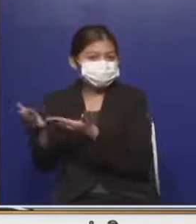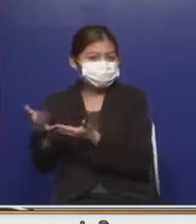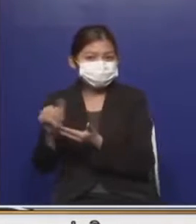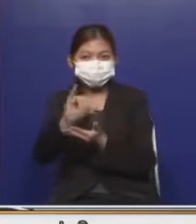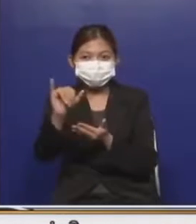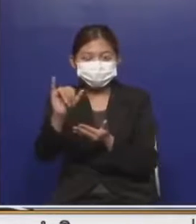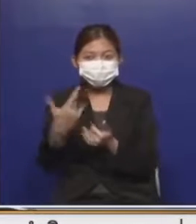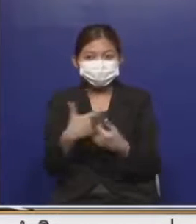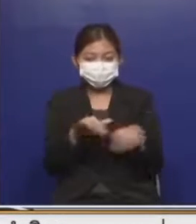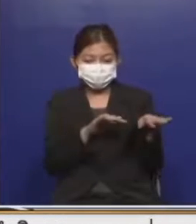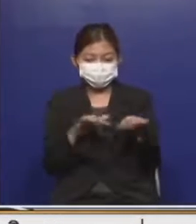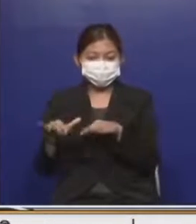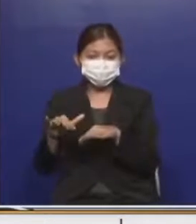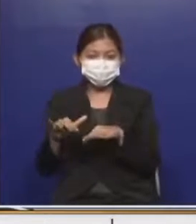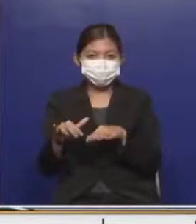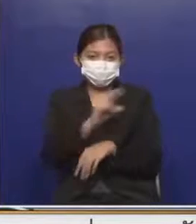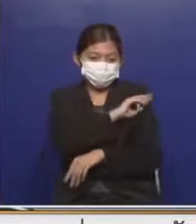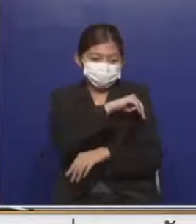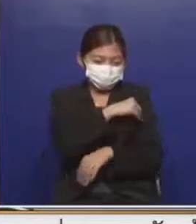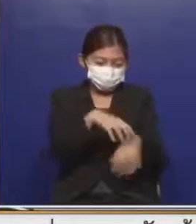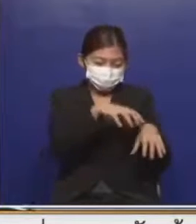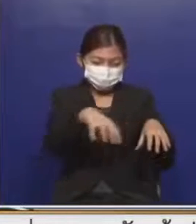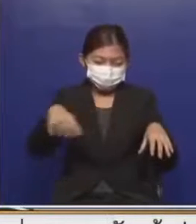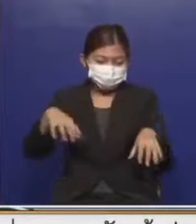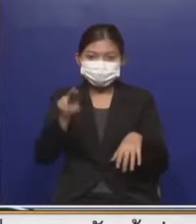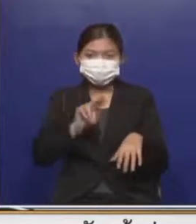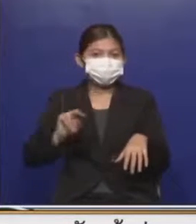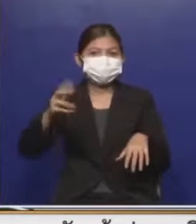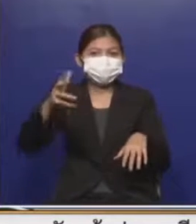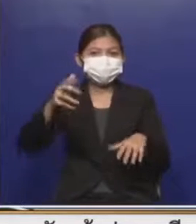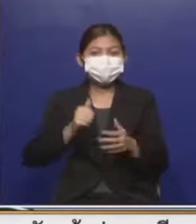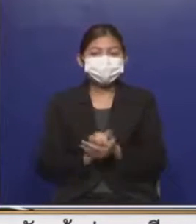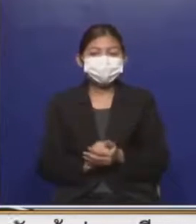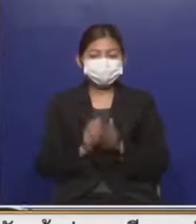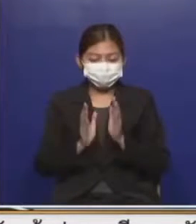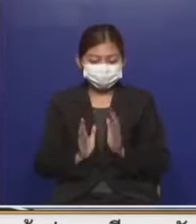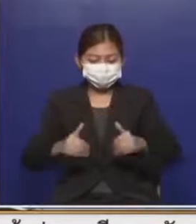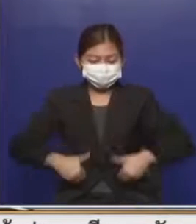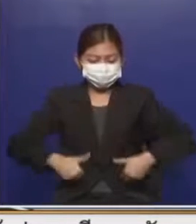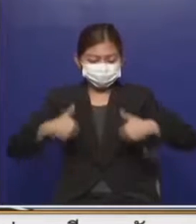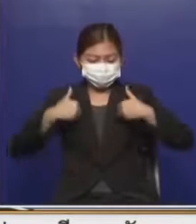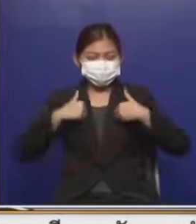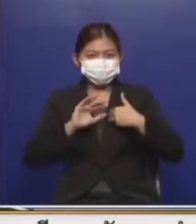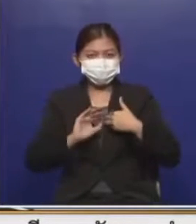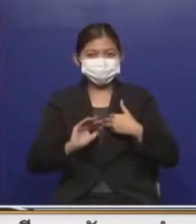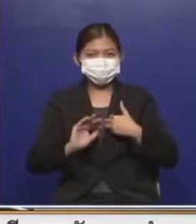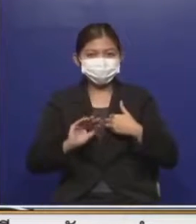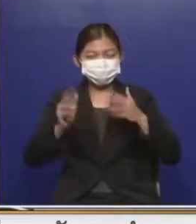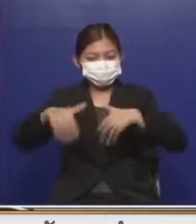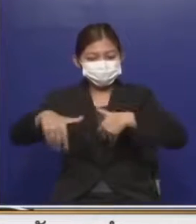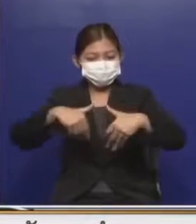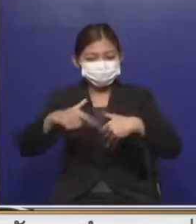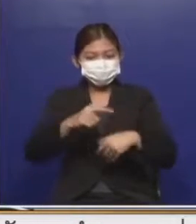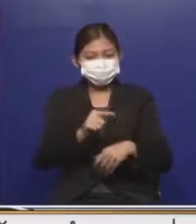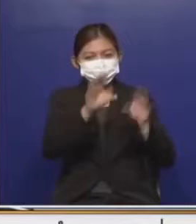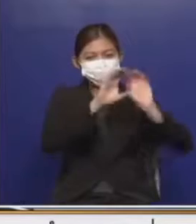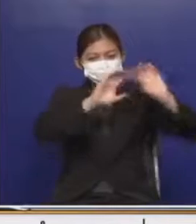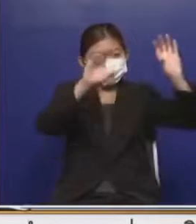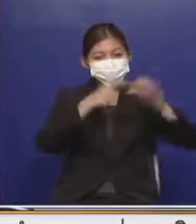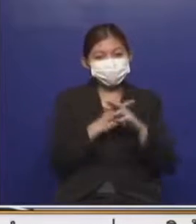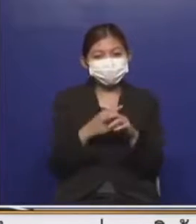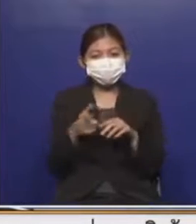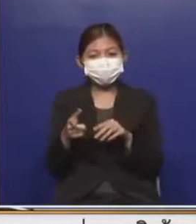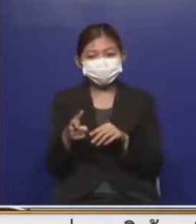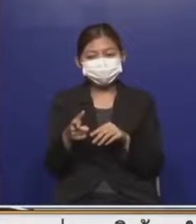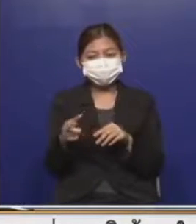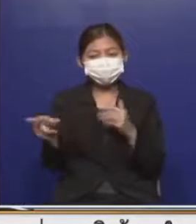านพยาบาลไม่ได้ใช้กับชีวิตของประชาชนรัฐบาลนี้เอามาลอเลนกแบนี้หครทประทาน